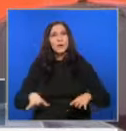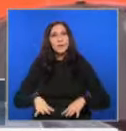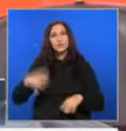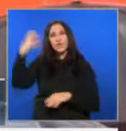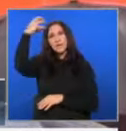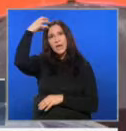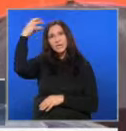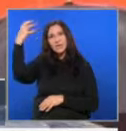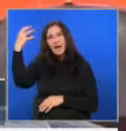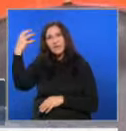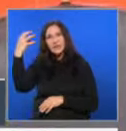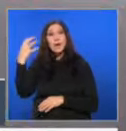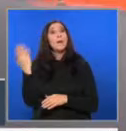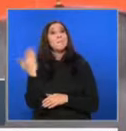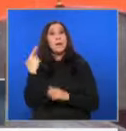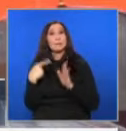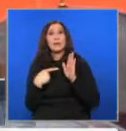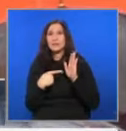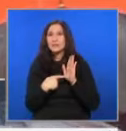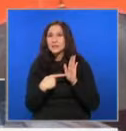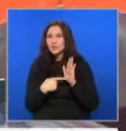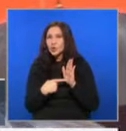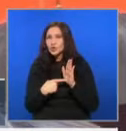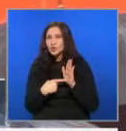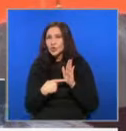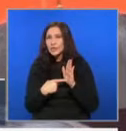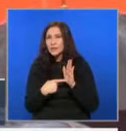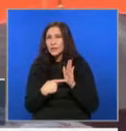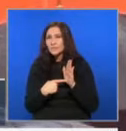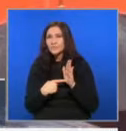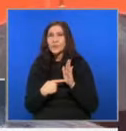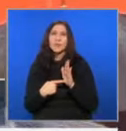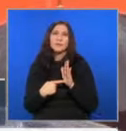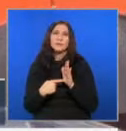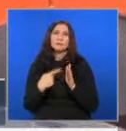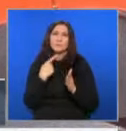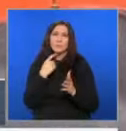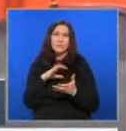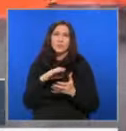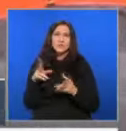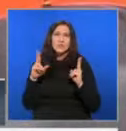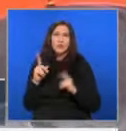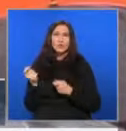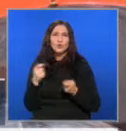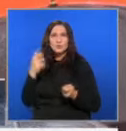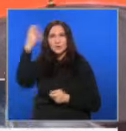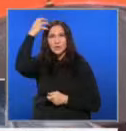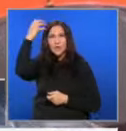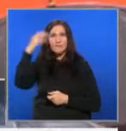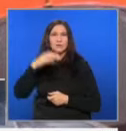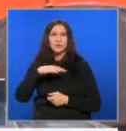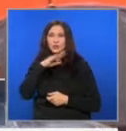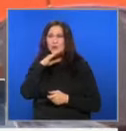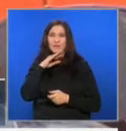държавата бевме соочени со обична рециклажа на буквално истите политички решения која донесе државата во статус